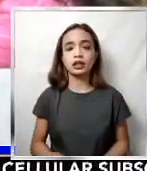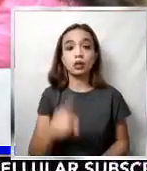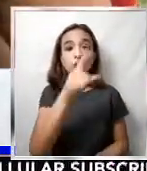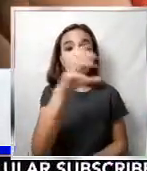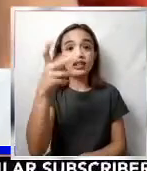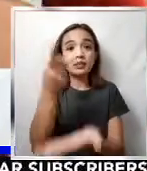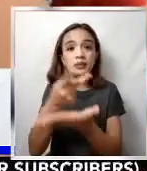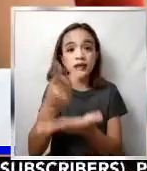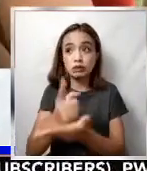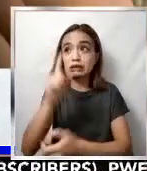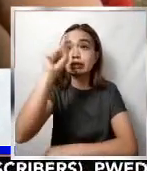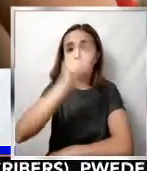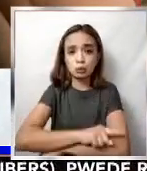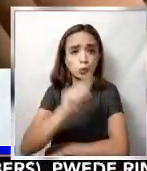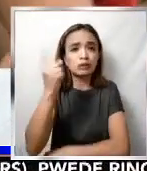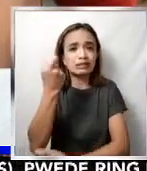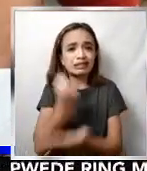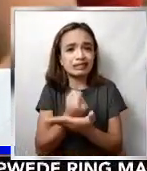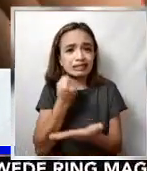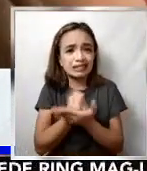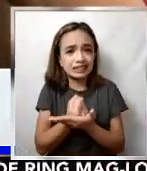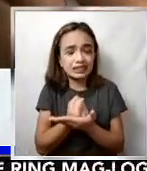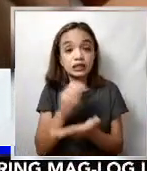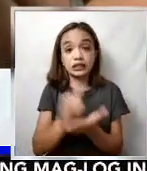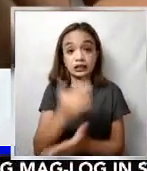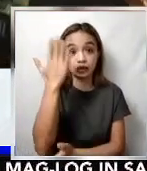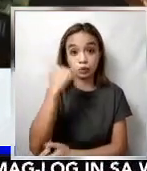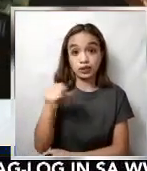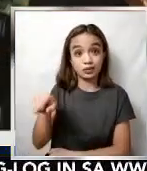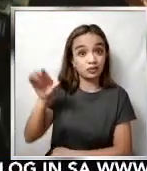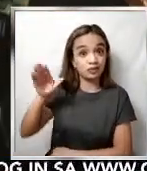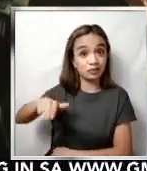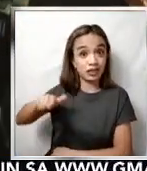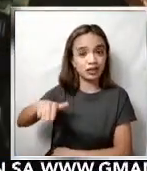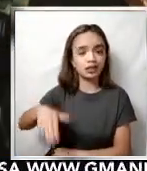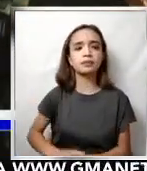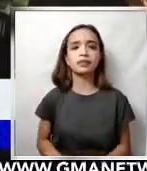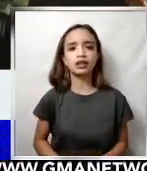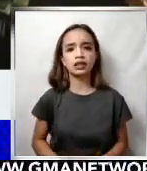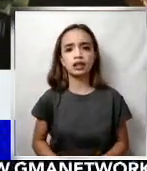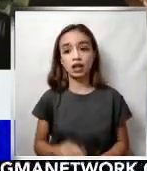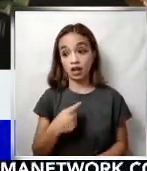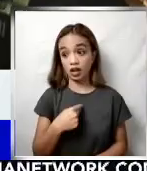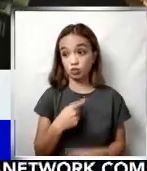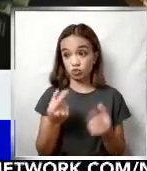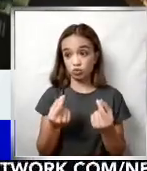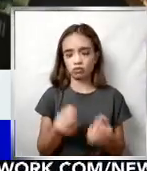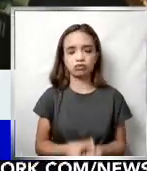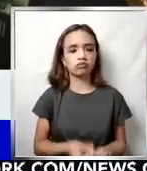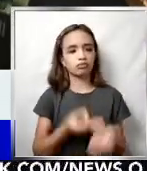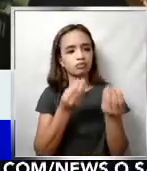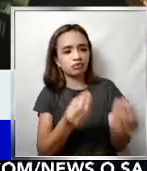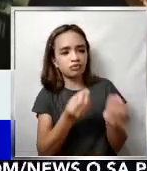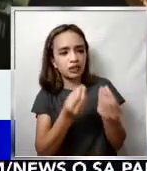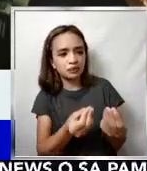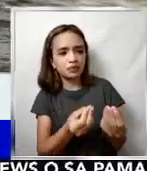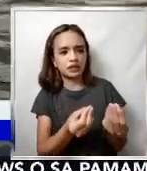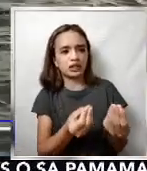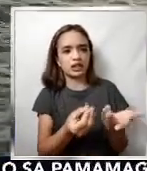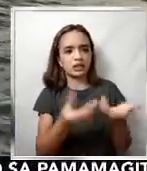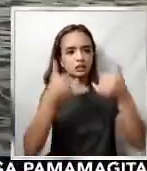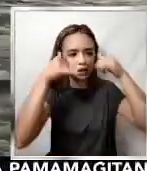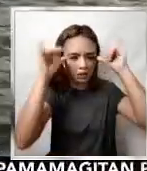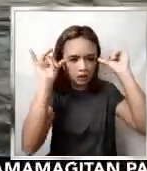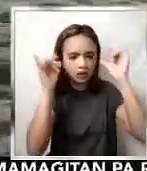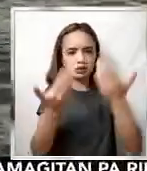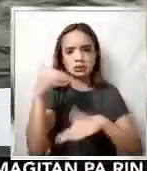araw. Kaya naman si Russell, pagkaaga, nagpapakain ng kalabaw at paggabi, nagmumudyol.